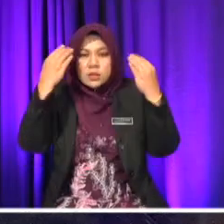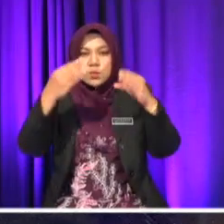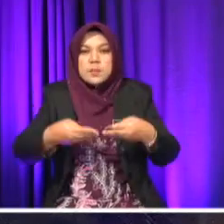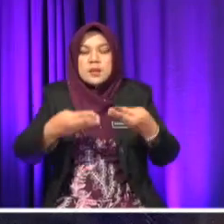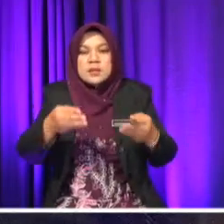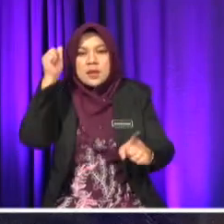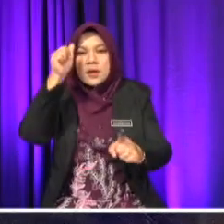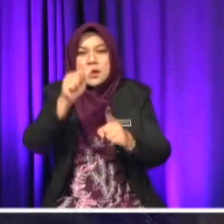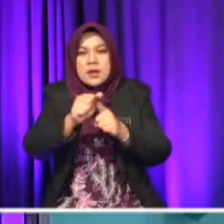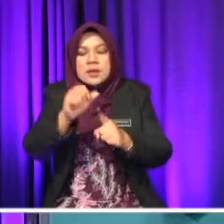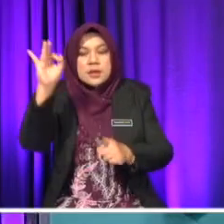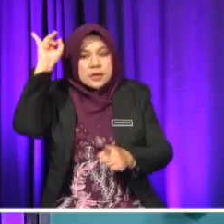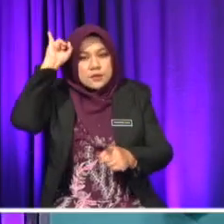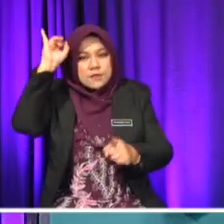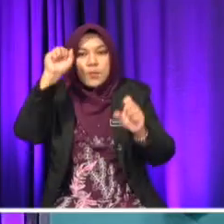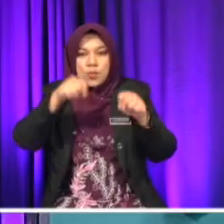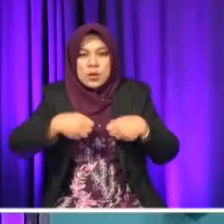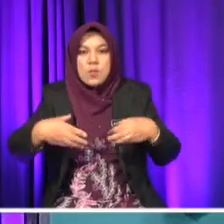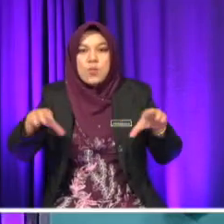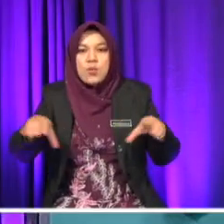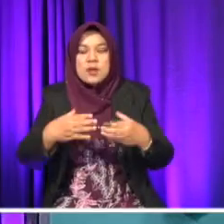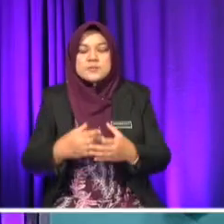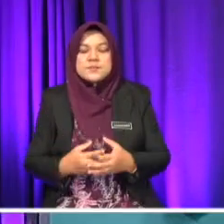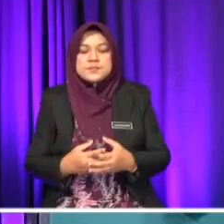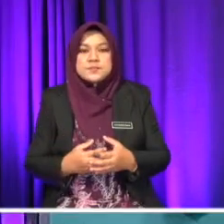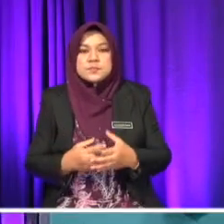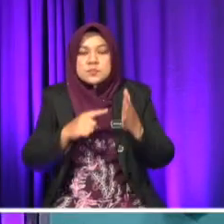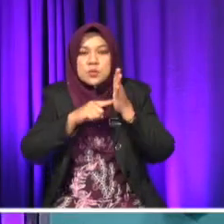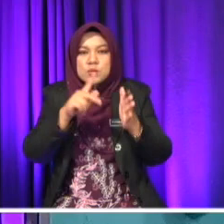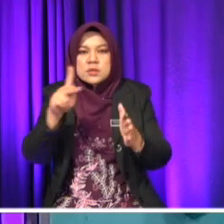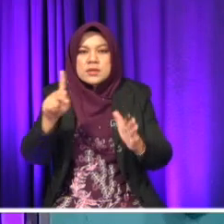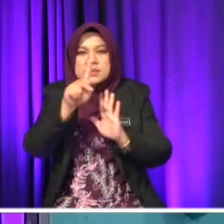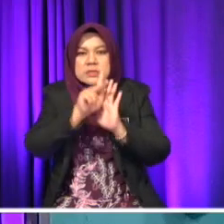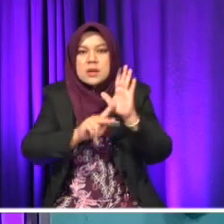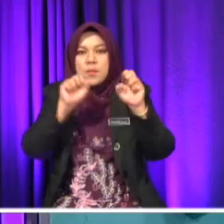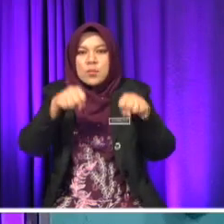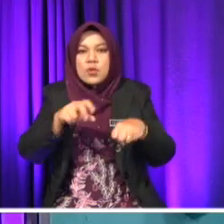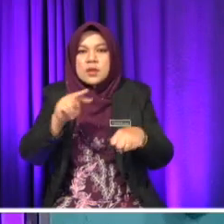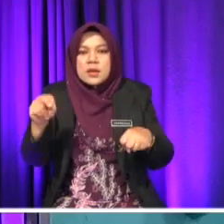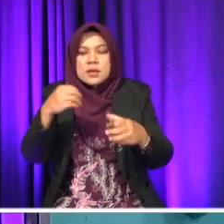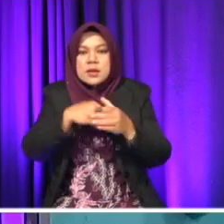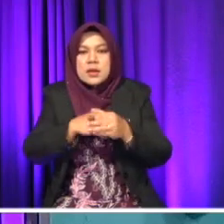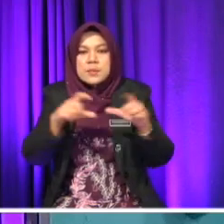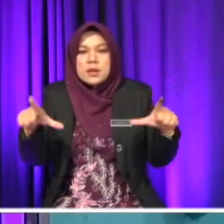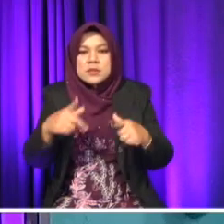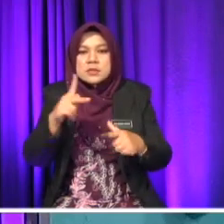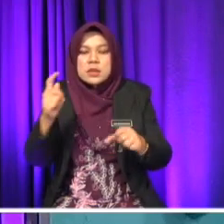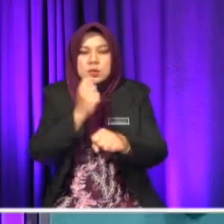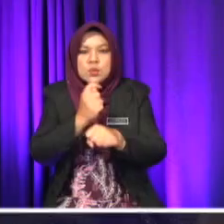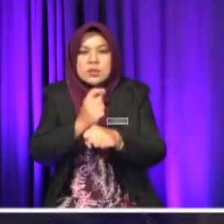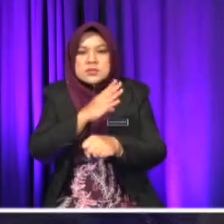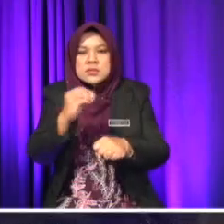keterampilan Wibawa dan pada masing-masing sama menunjukkan kemulihan dalam melaksanakan tugas dan tanggung